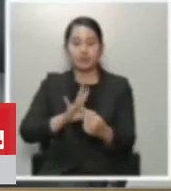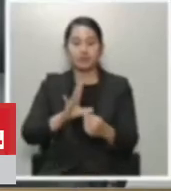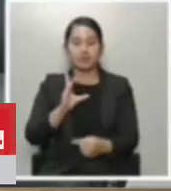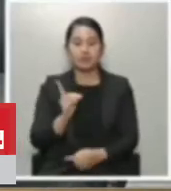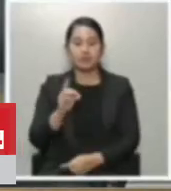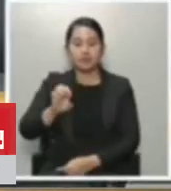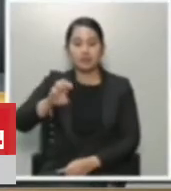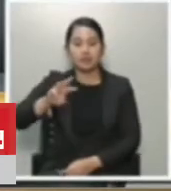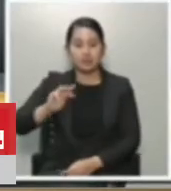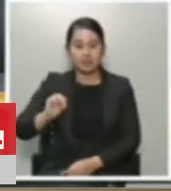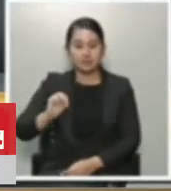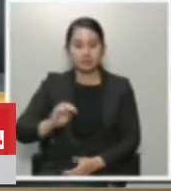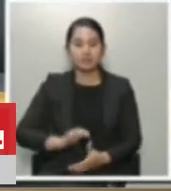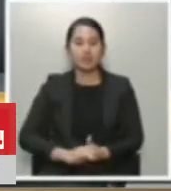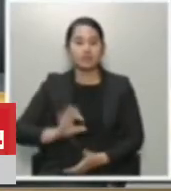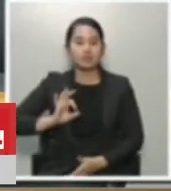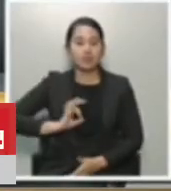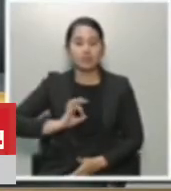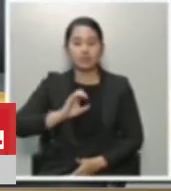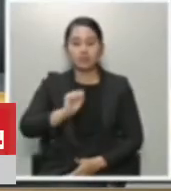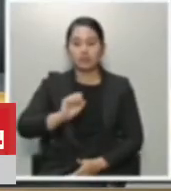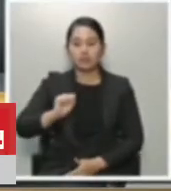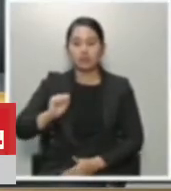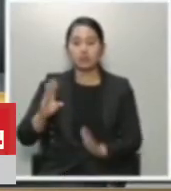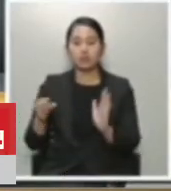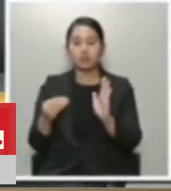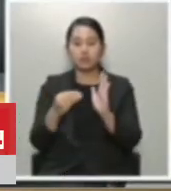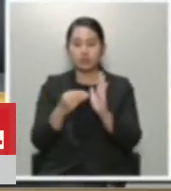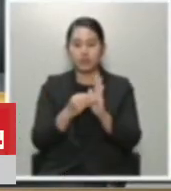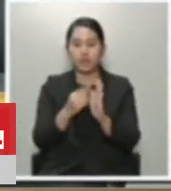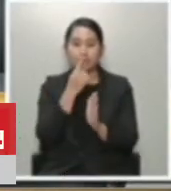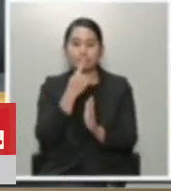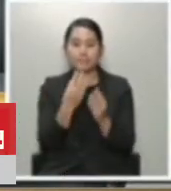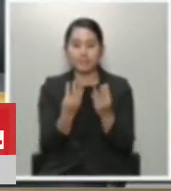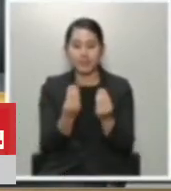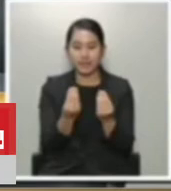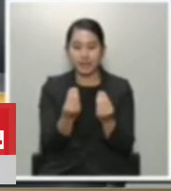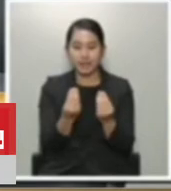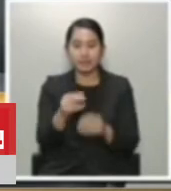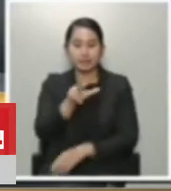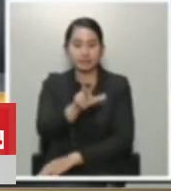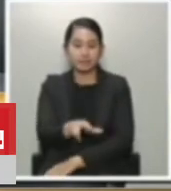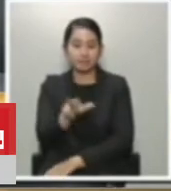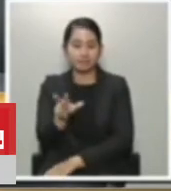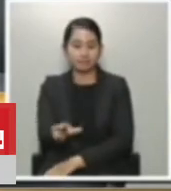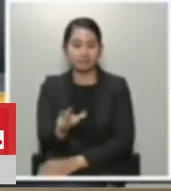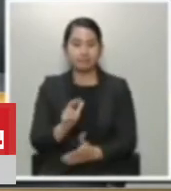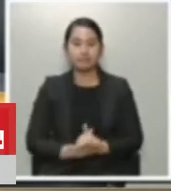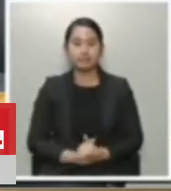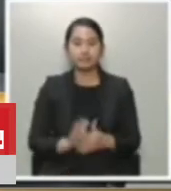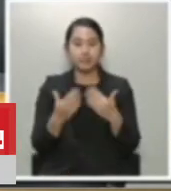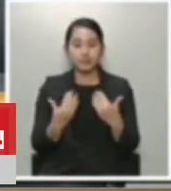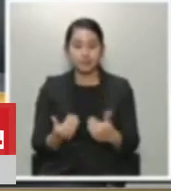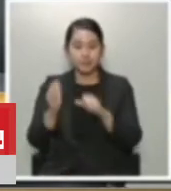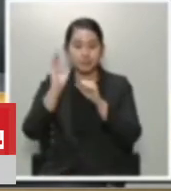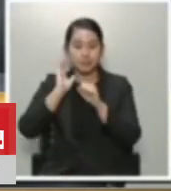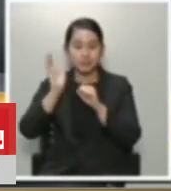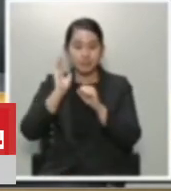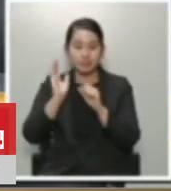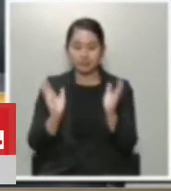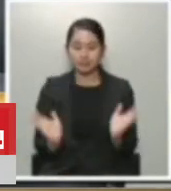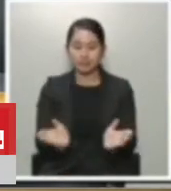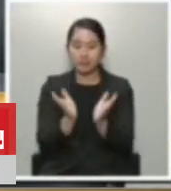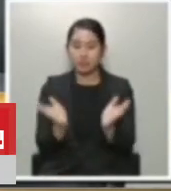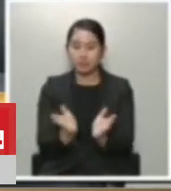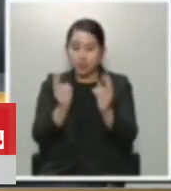ราษฎรพรรคเพื่อไทยเขต5ดินแดงห้วยขวางขออนุญาตในการที่จะได้อภิปรายสนับสนุ